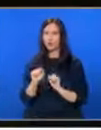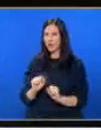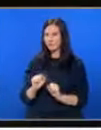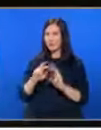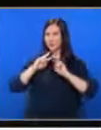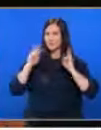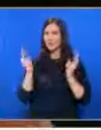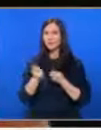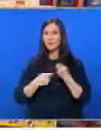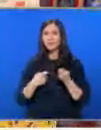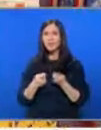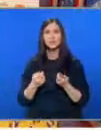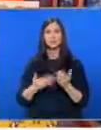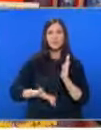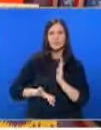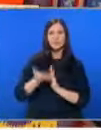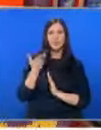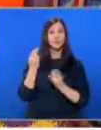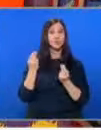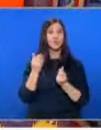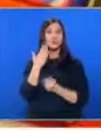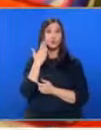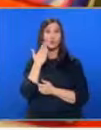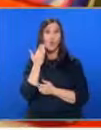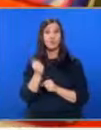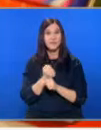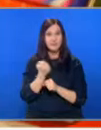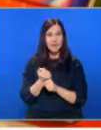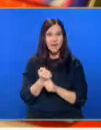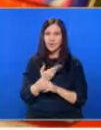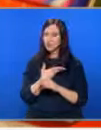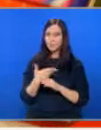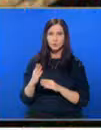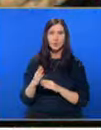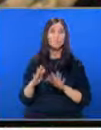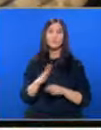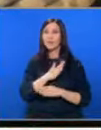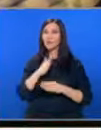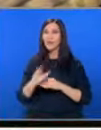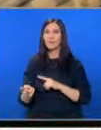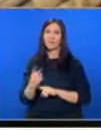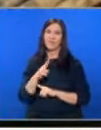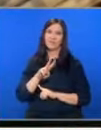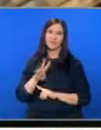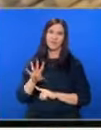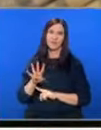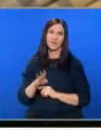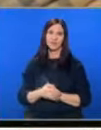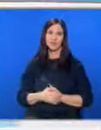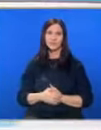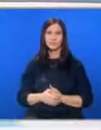на световните пазари са, че повишаването на цените на шоколадовите изделия ще продължи поне до края на 2024-та.